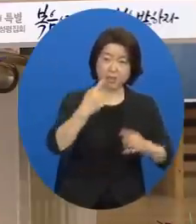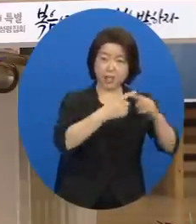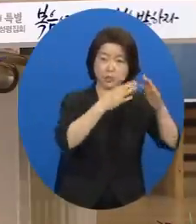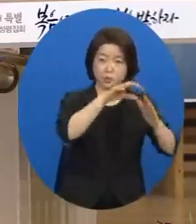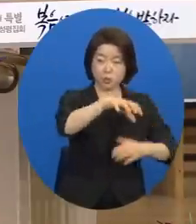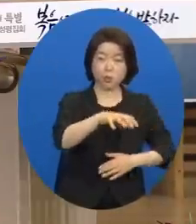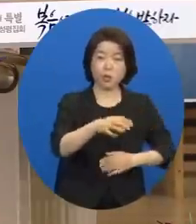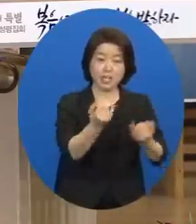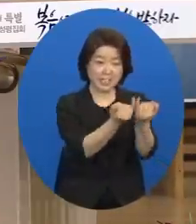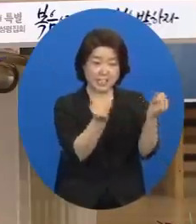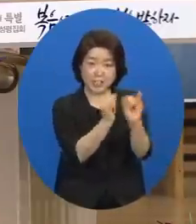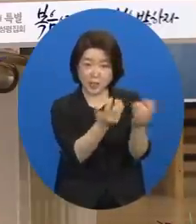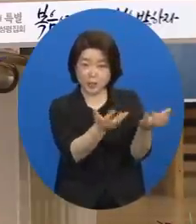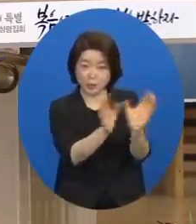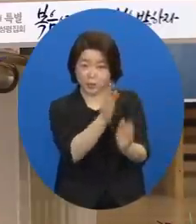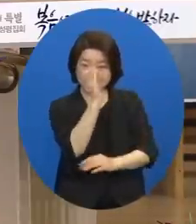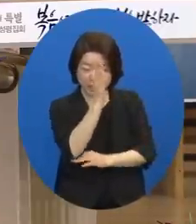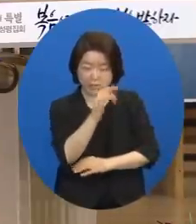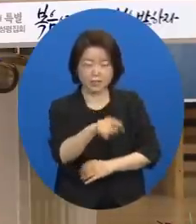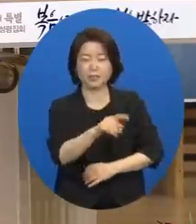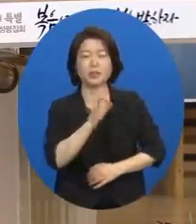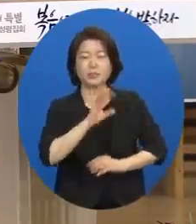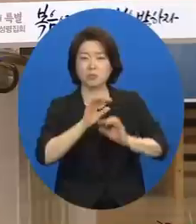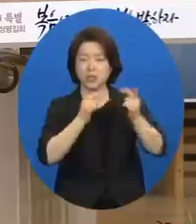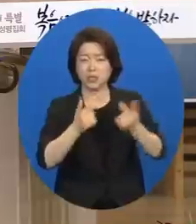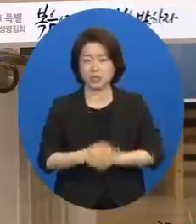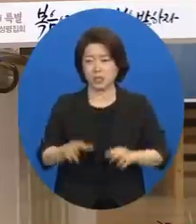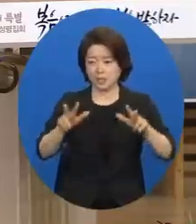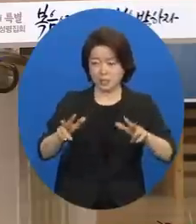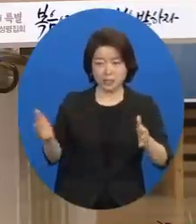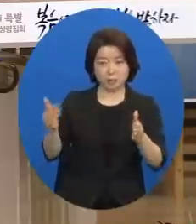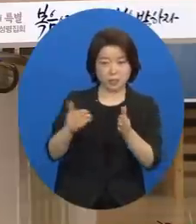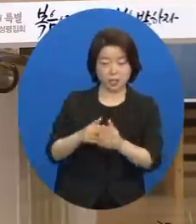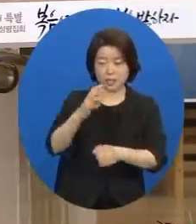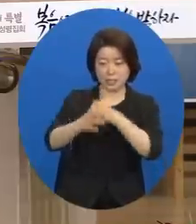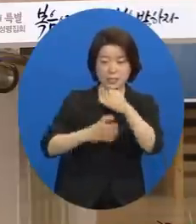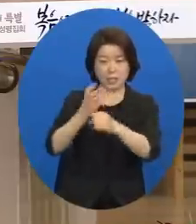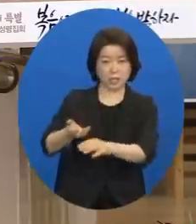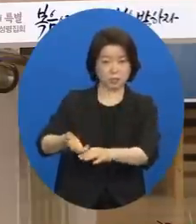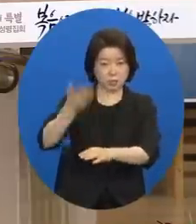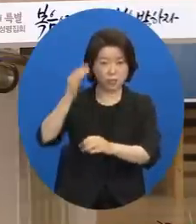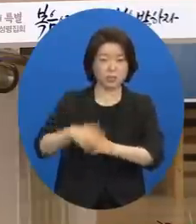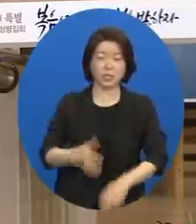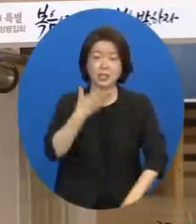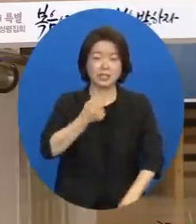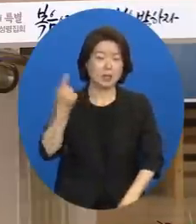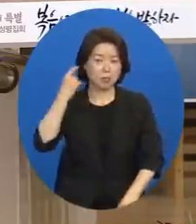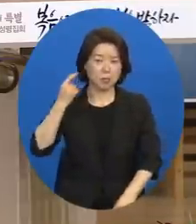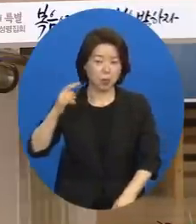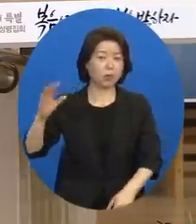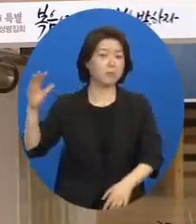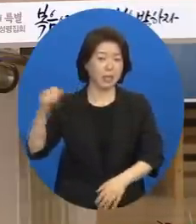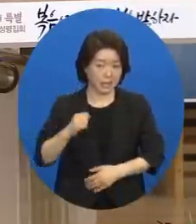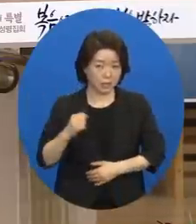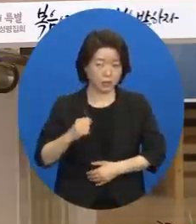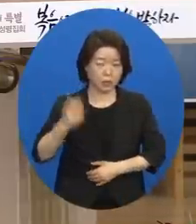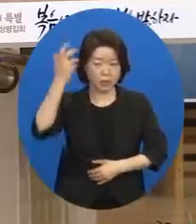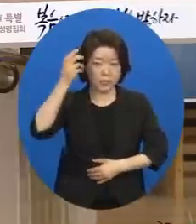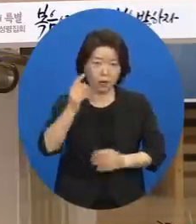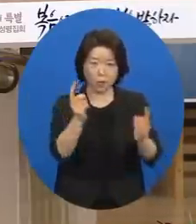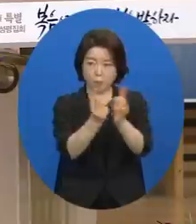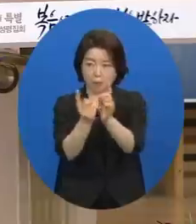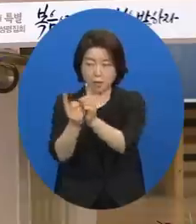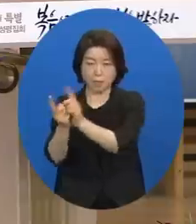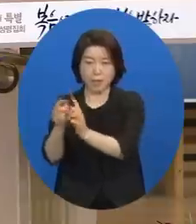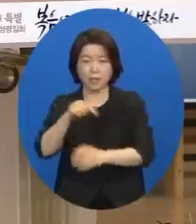아니고요. 제가 지금까지 40년이 넘도록 주님 앞에서 이 복음 가지고 영혼들을 만나면서